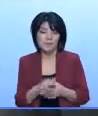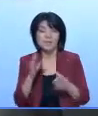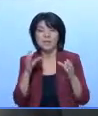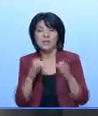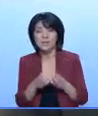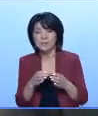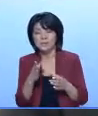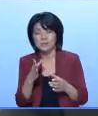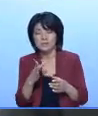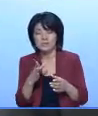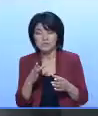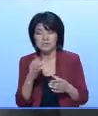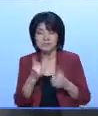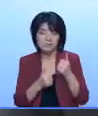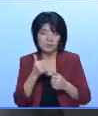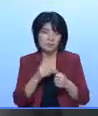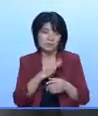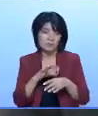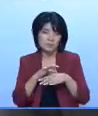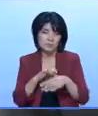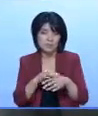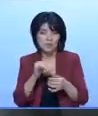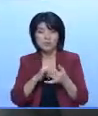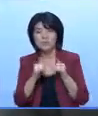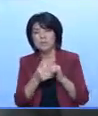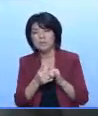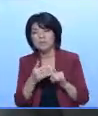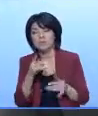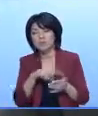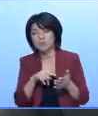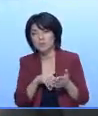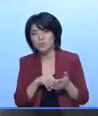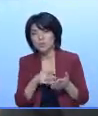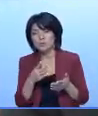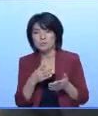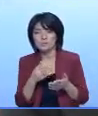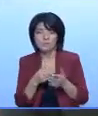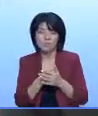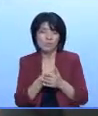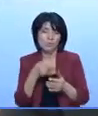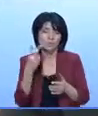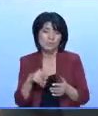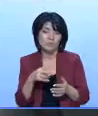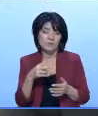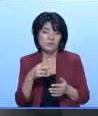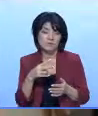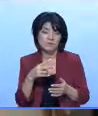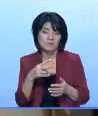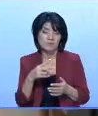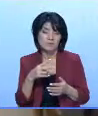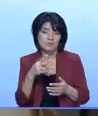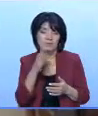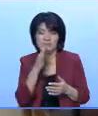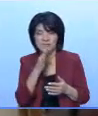командный чемпионат өтті Өскемен қаласында. Сонда мына Павлодардың жас 20 жасқа дейін командасы бірінші орын алды.